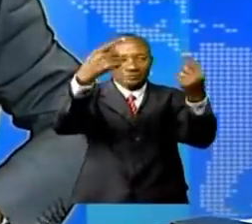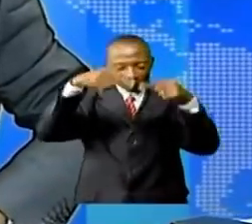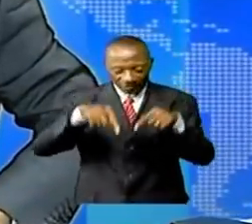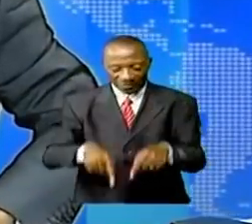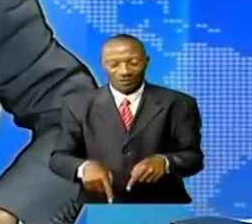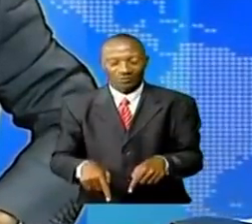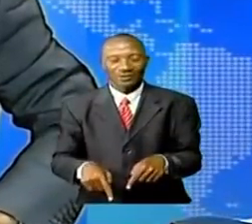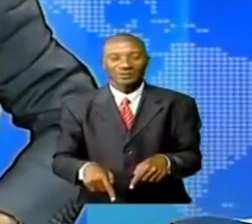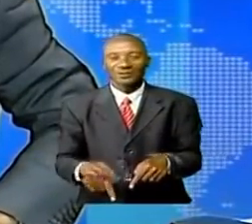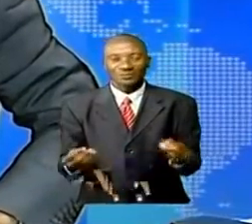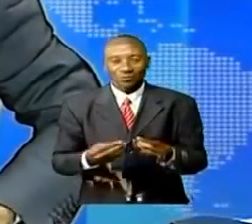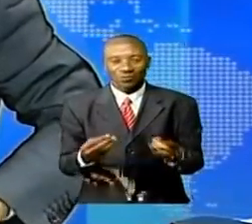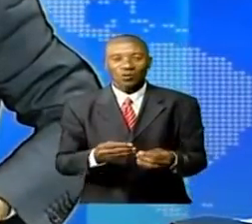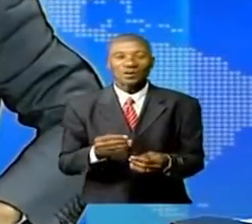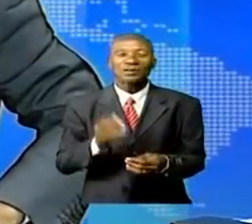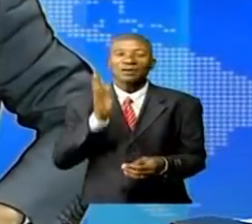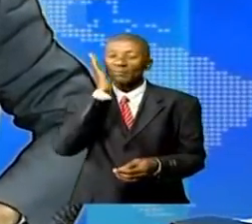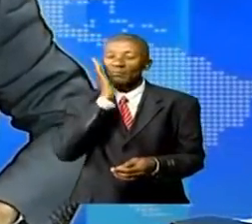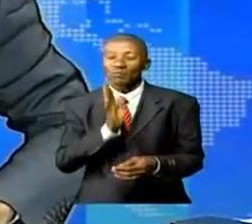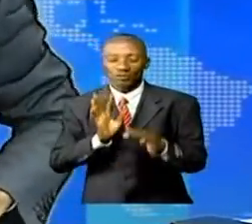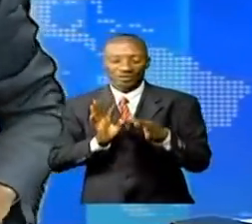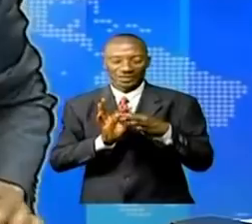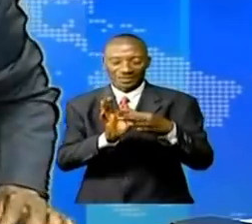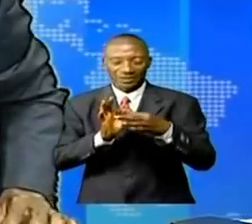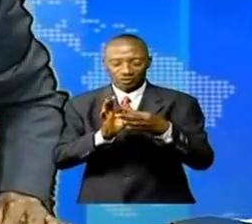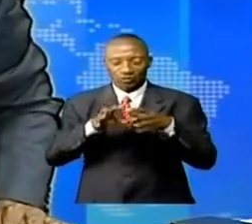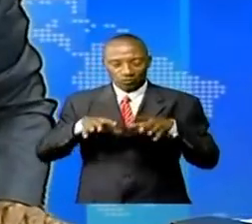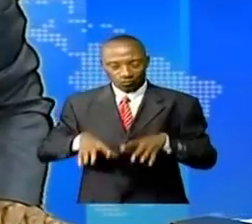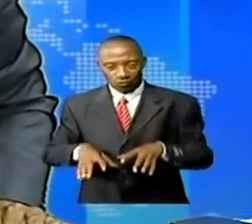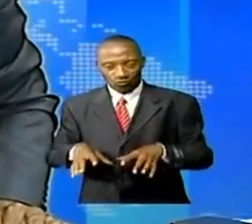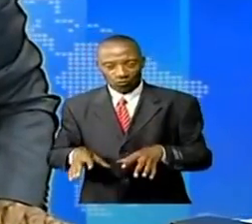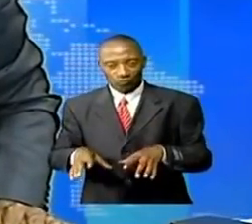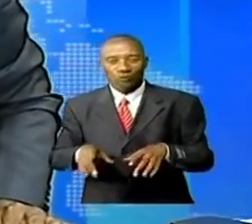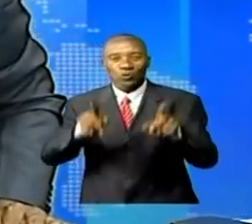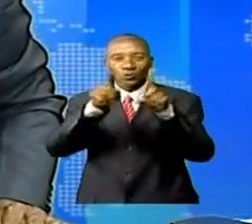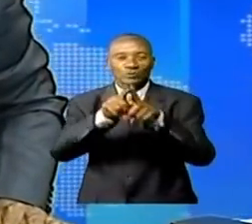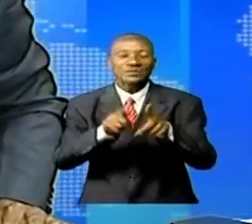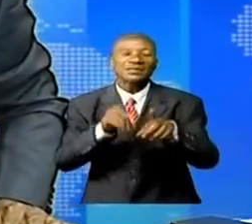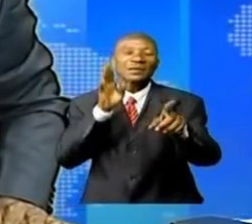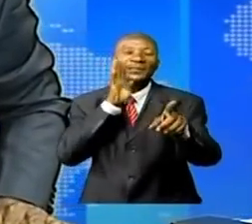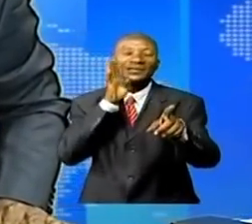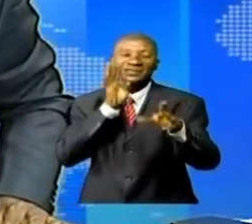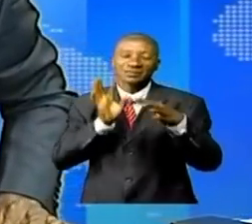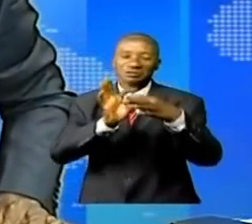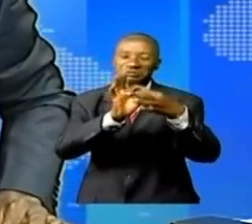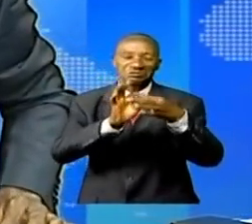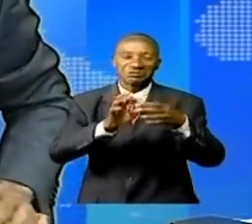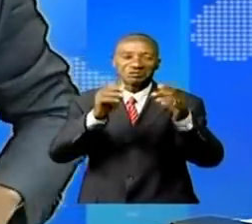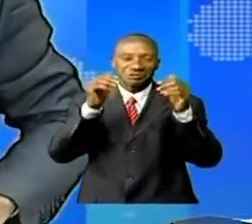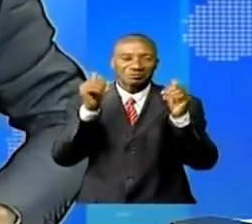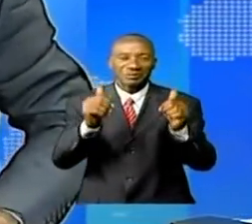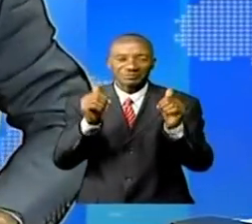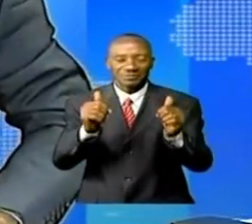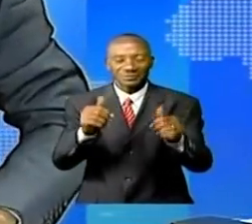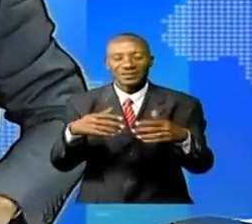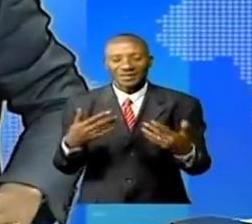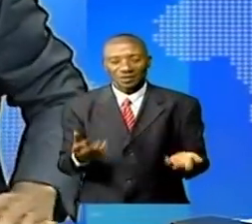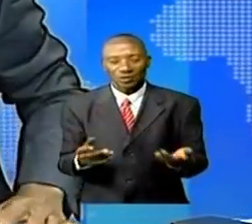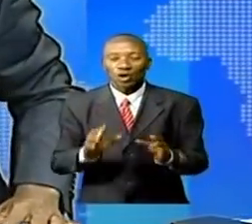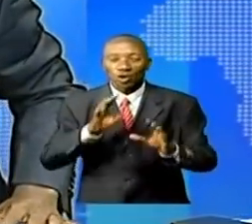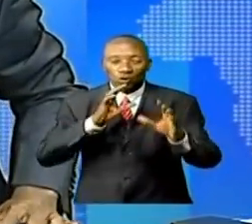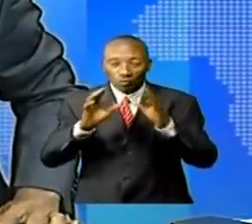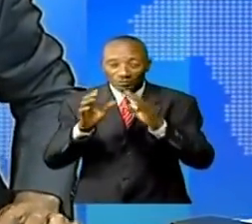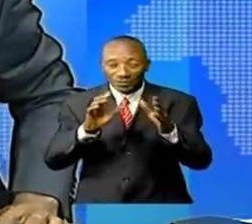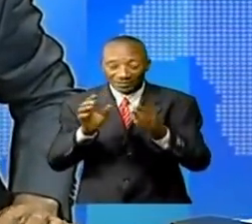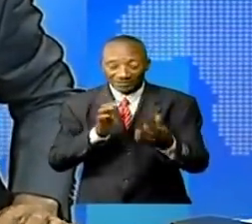relations bilatérales entre le Royaume de Belgique et la République démocratique du Congo, faite à Kinshasa,